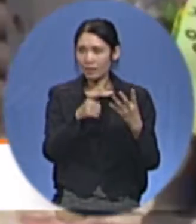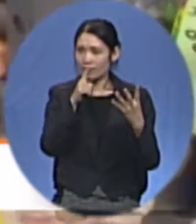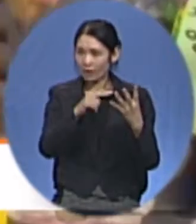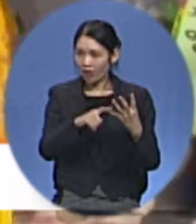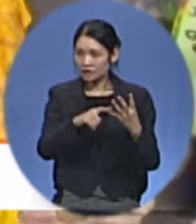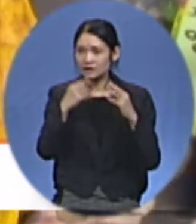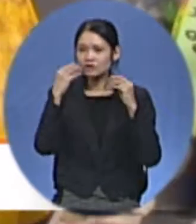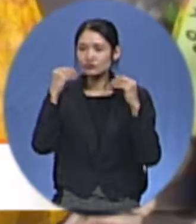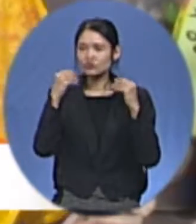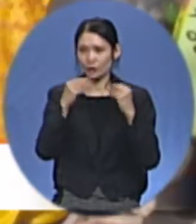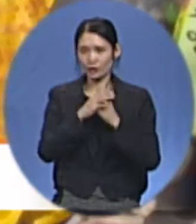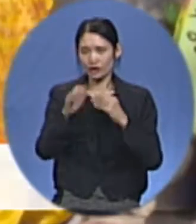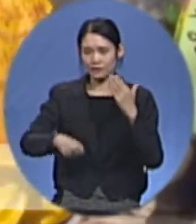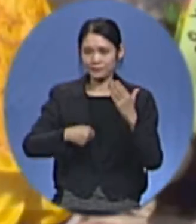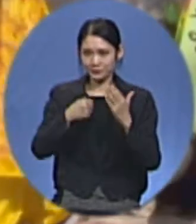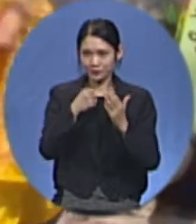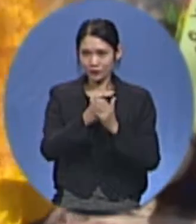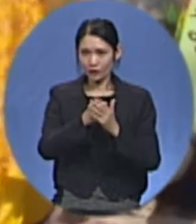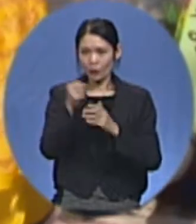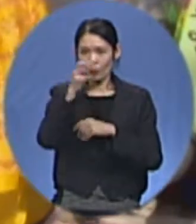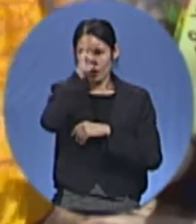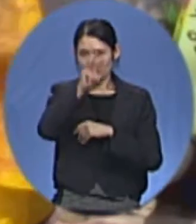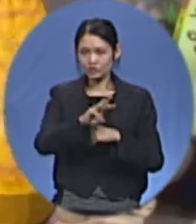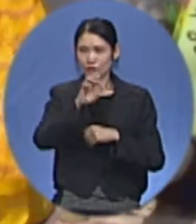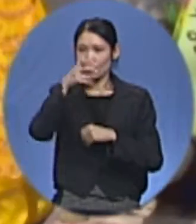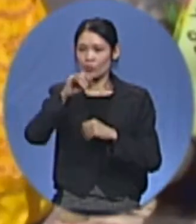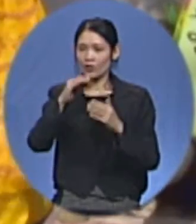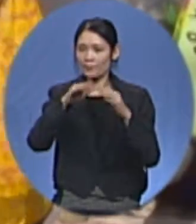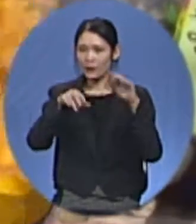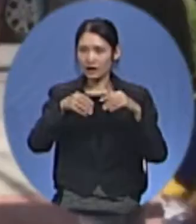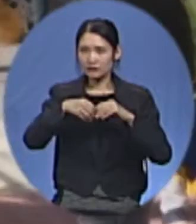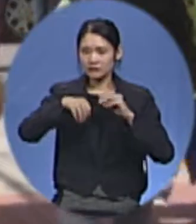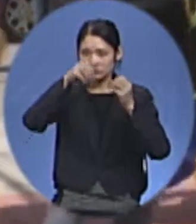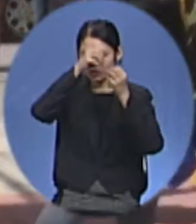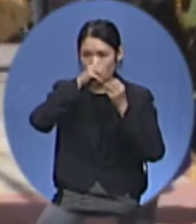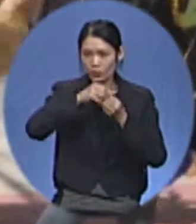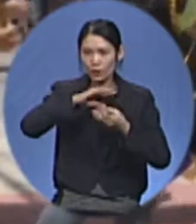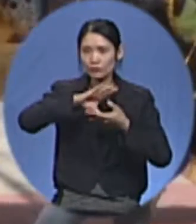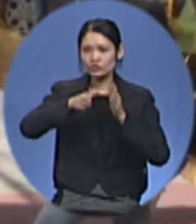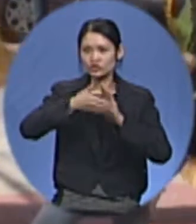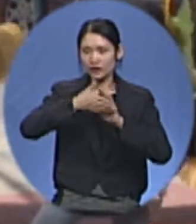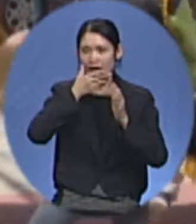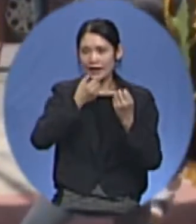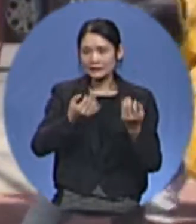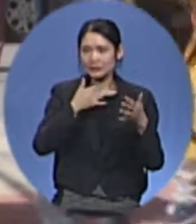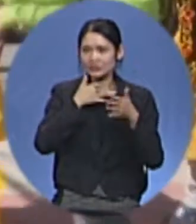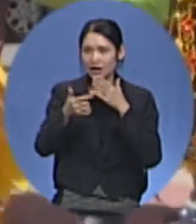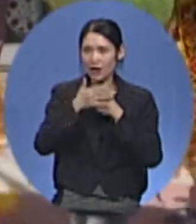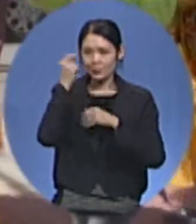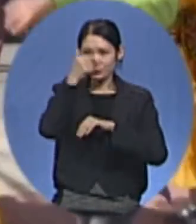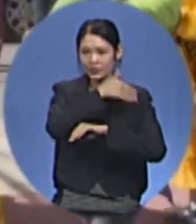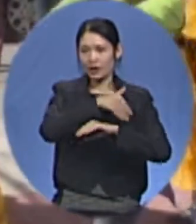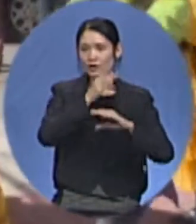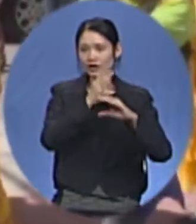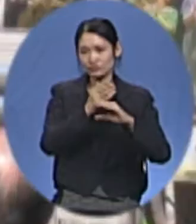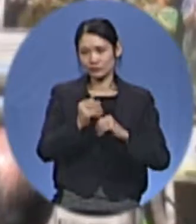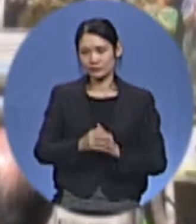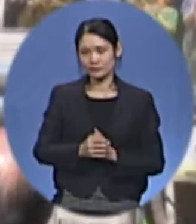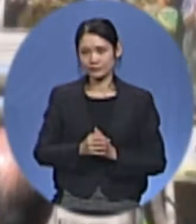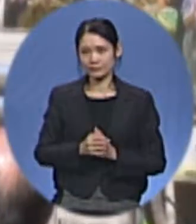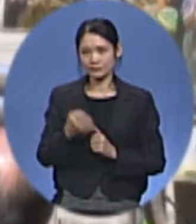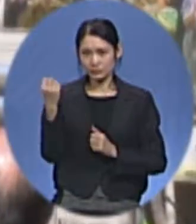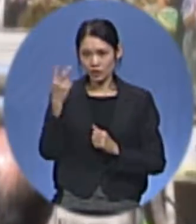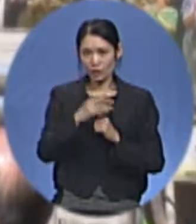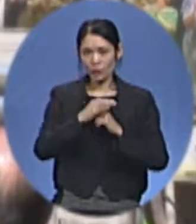지정해 강주 고려인 마을에서 고려인 전통음식 문화체험 행사를 열기로 계획했습니다.